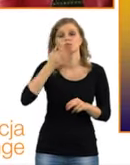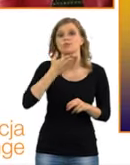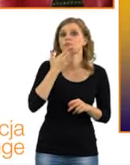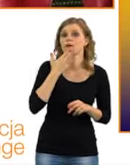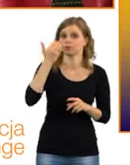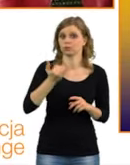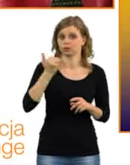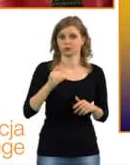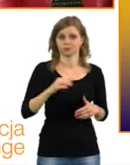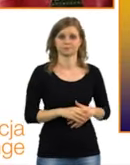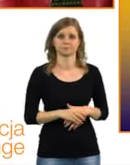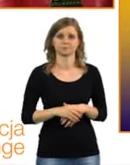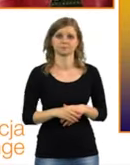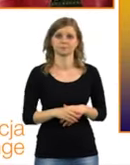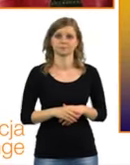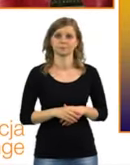naszych dzieci.